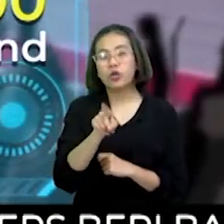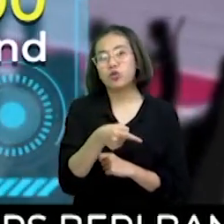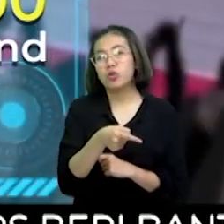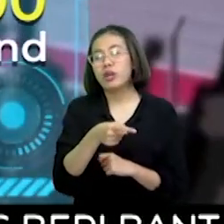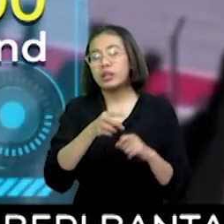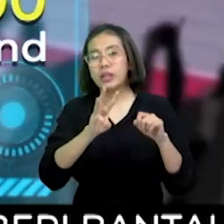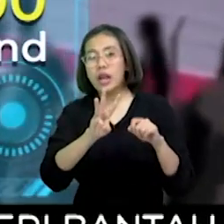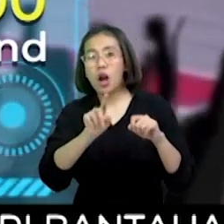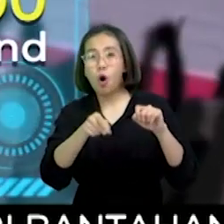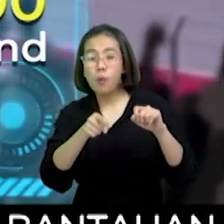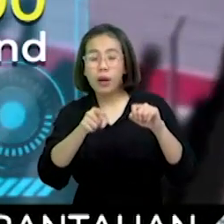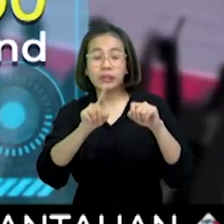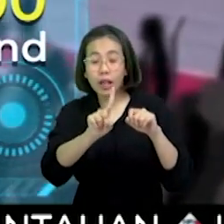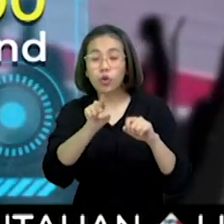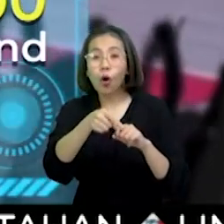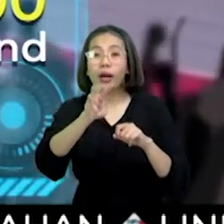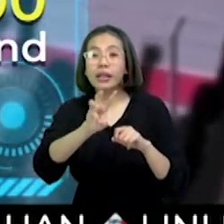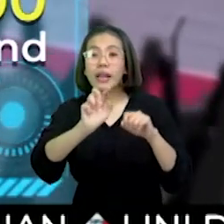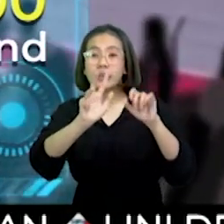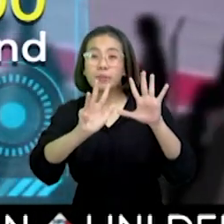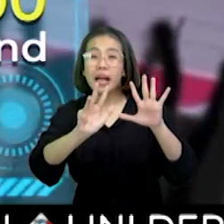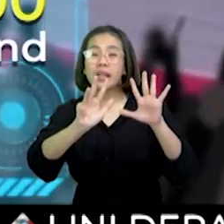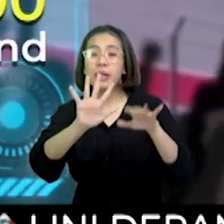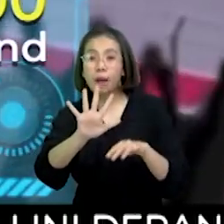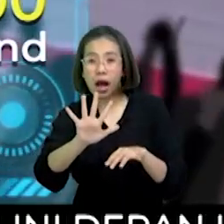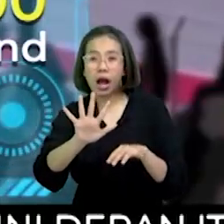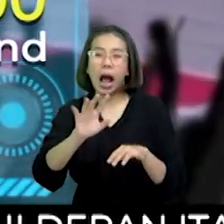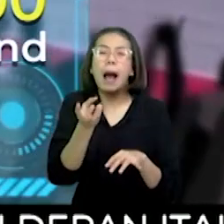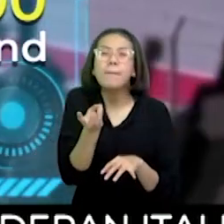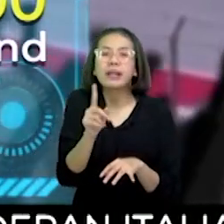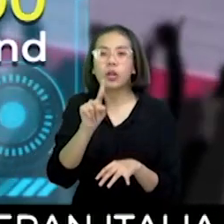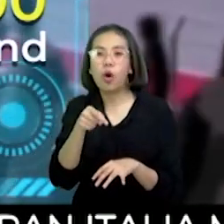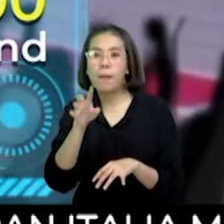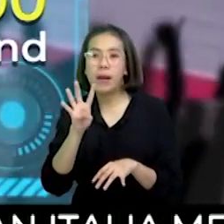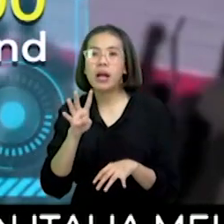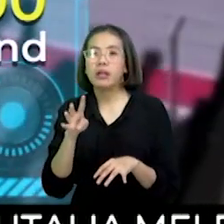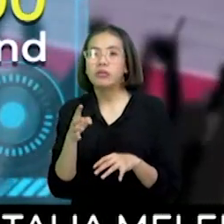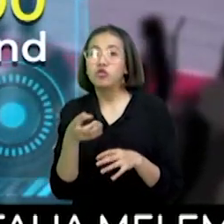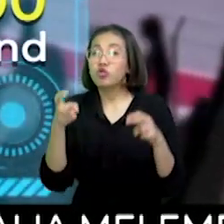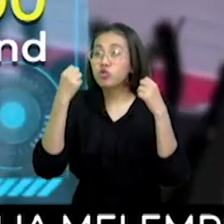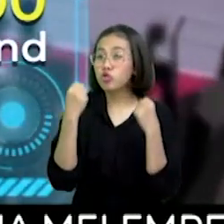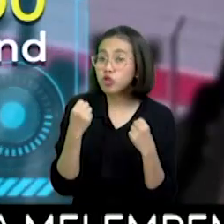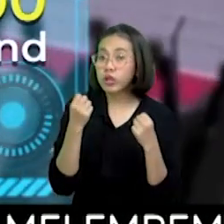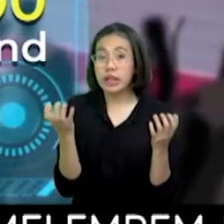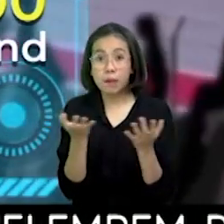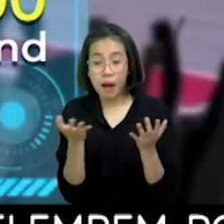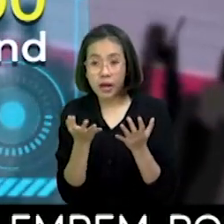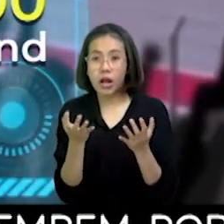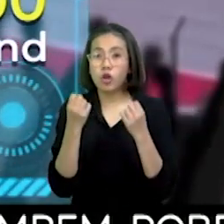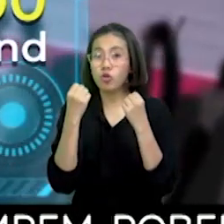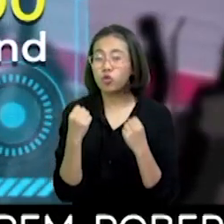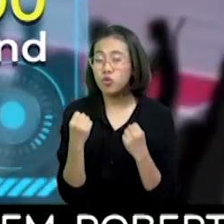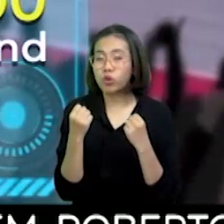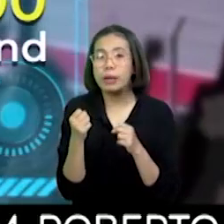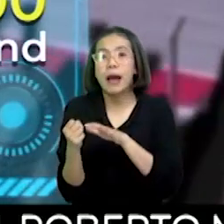Rp1.390.000 atau hampir Rp1,4 juta, akan mendapatkan kelas West Grandstand. Anda yang membeli kelas West